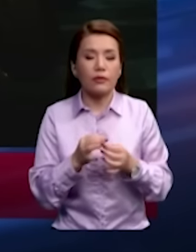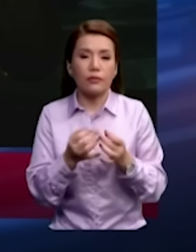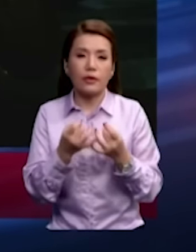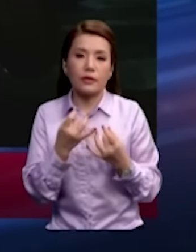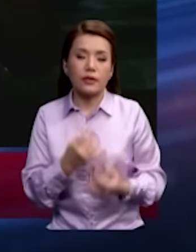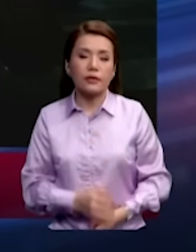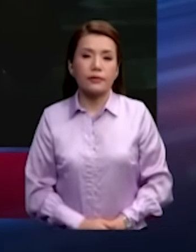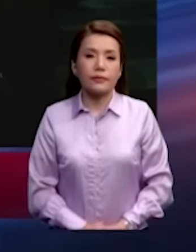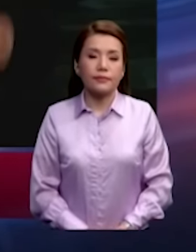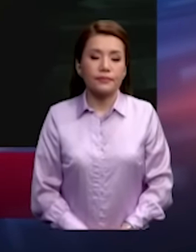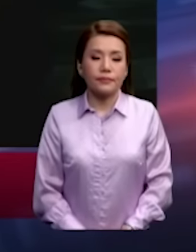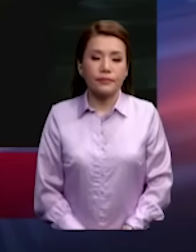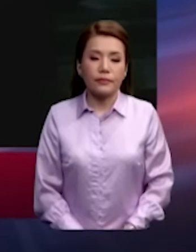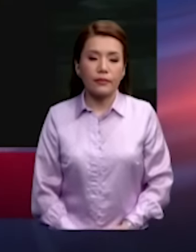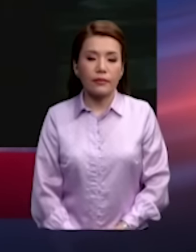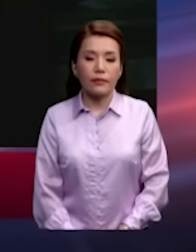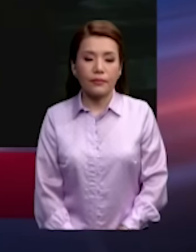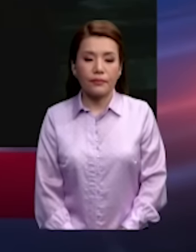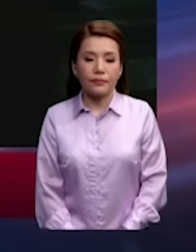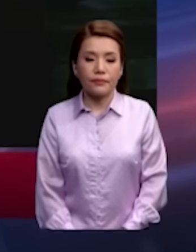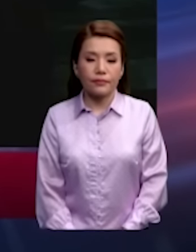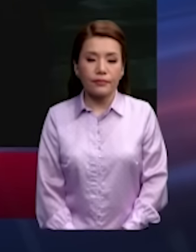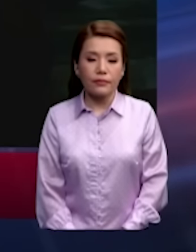Санакова. Саяна.